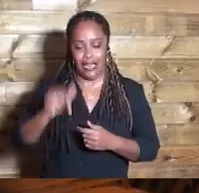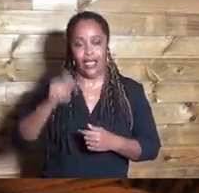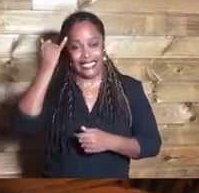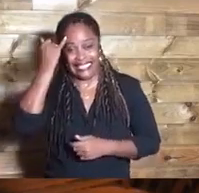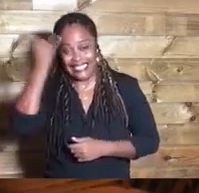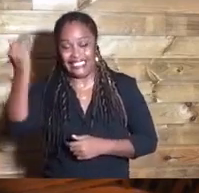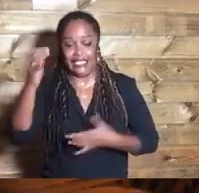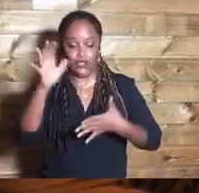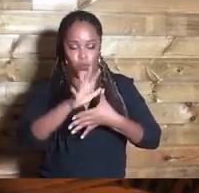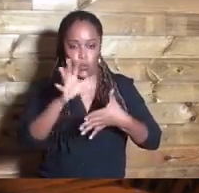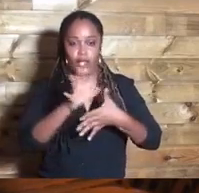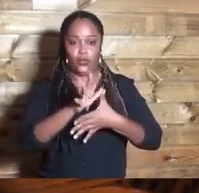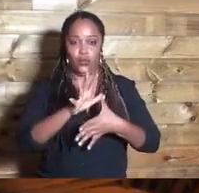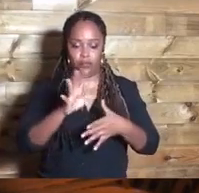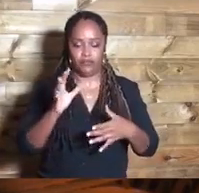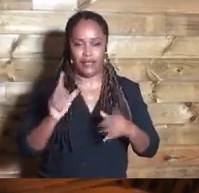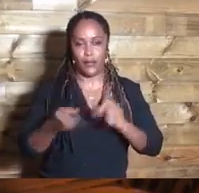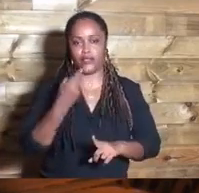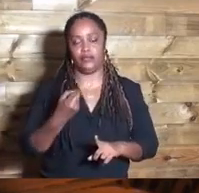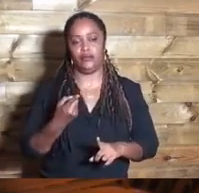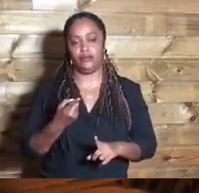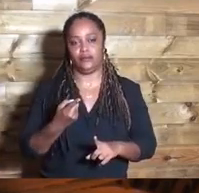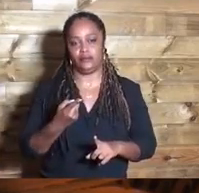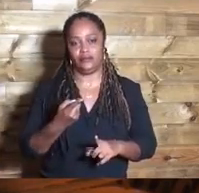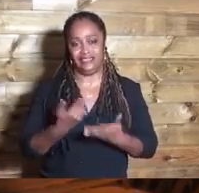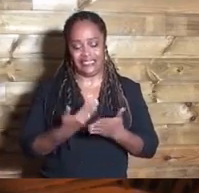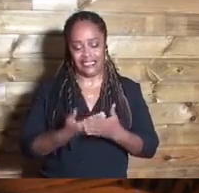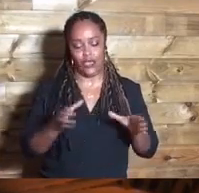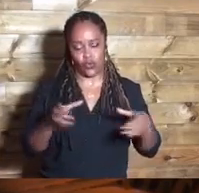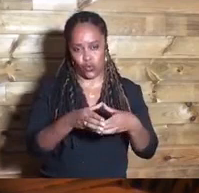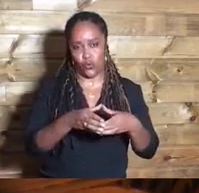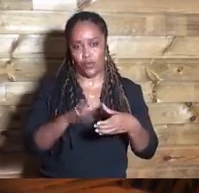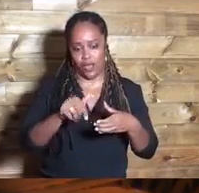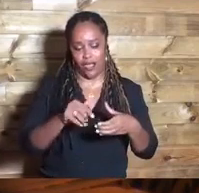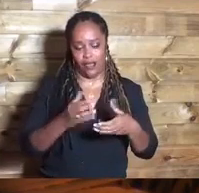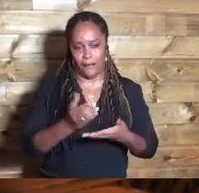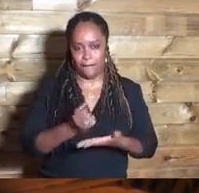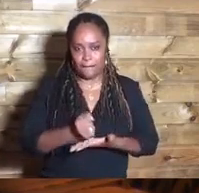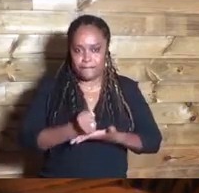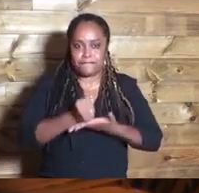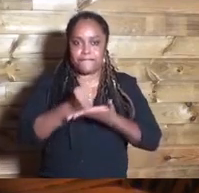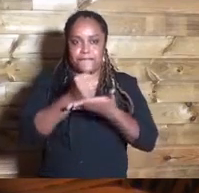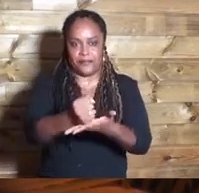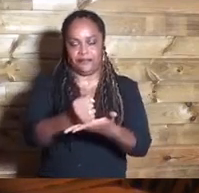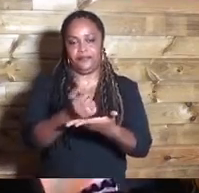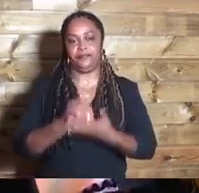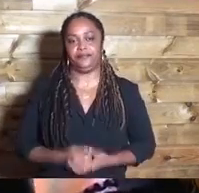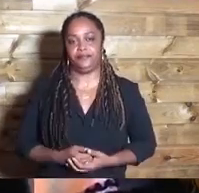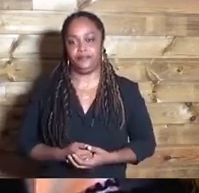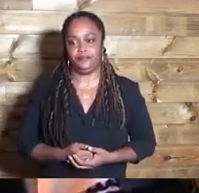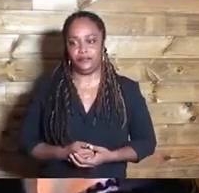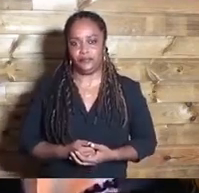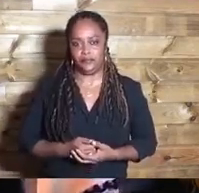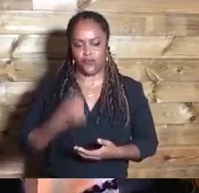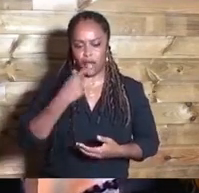guadeloupéens d'être combattre qu'on est là. Parce que ont capoté les idées d'avenir. Mais ils ne veulent